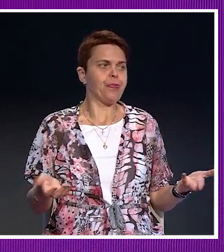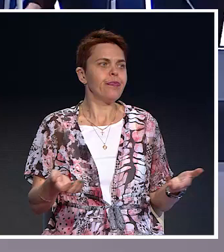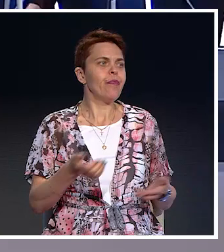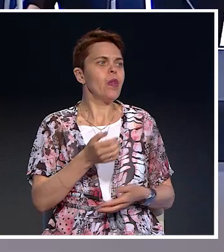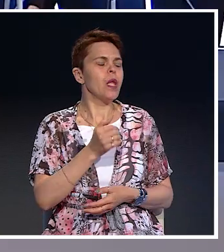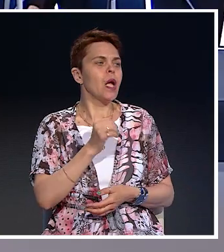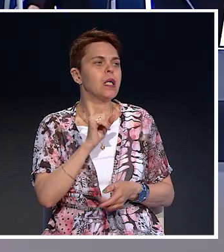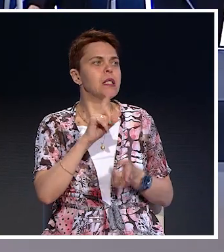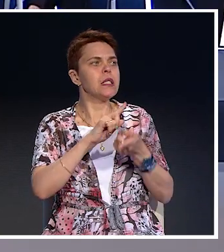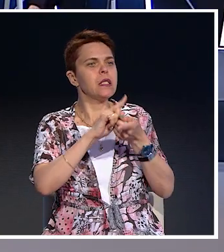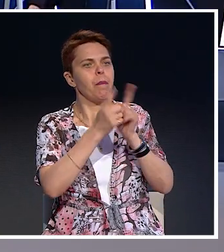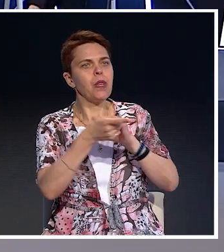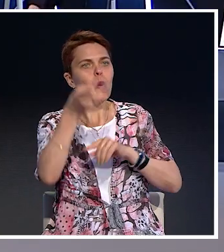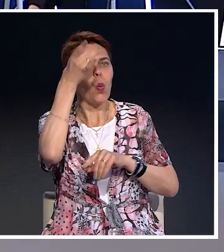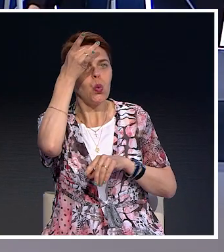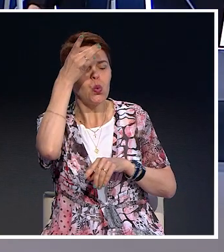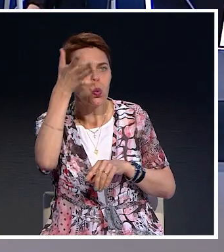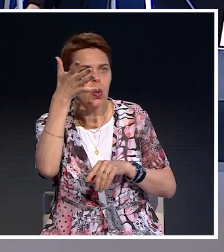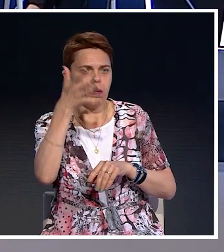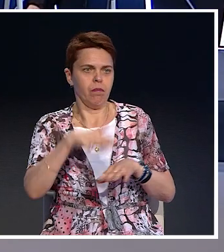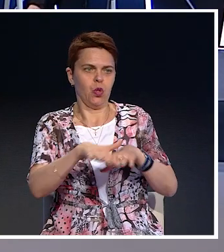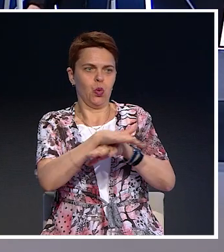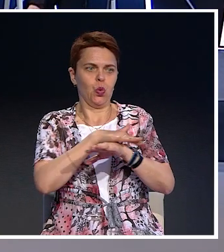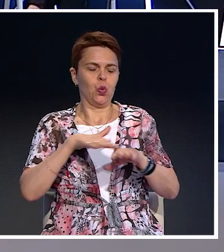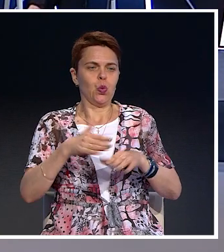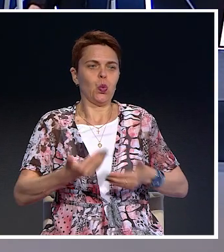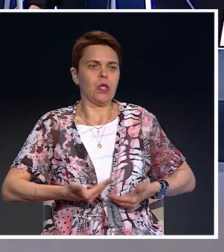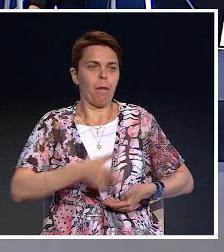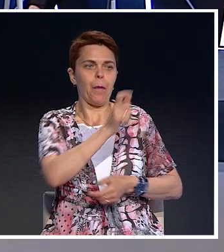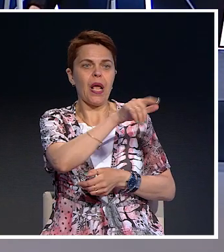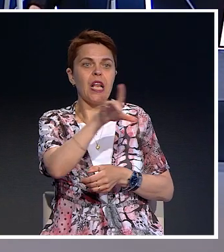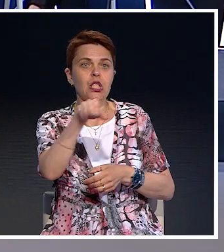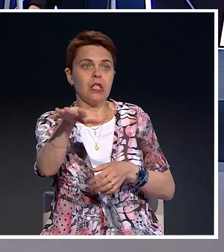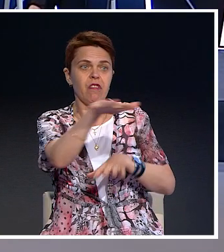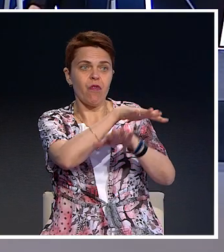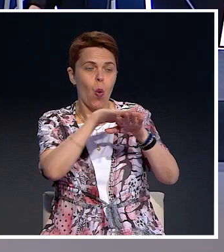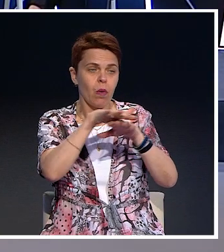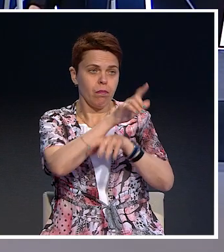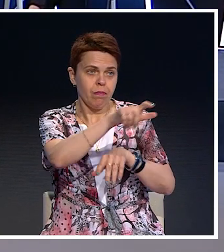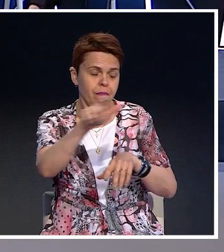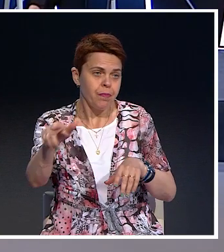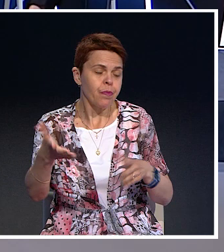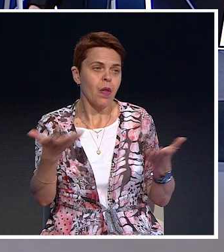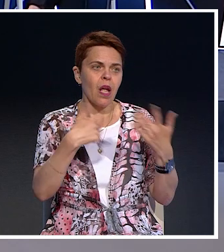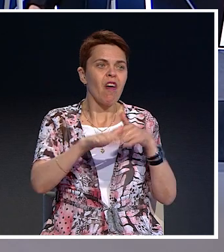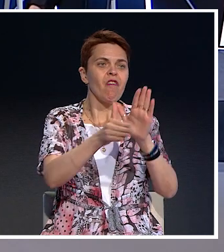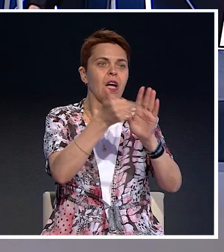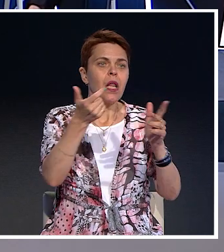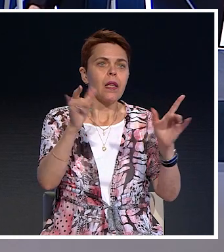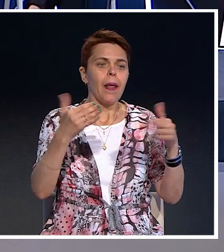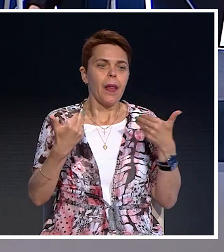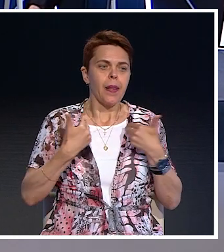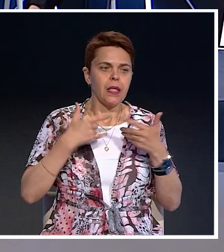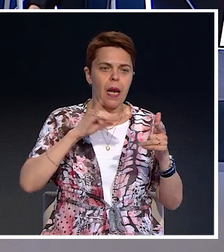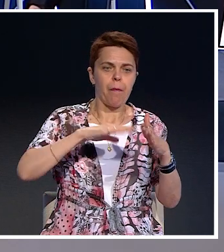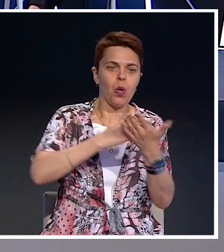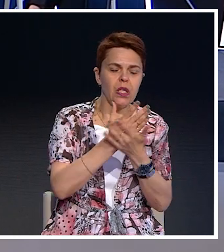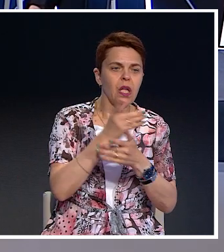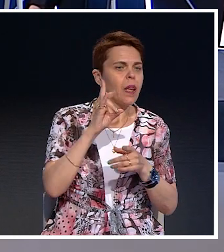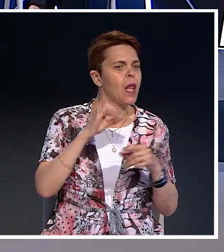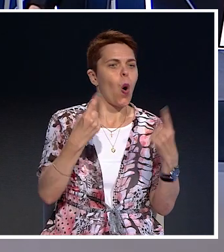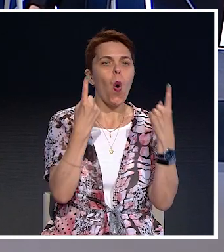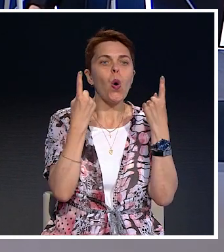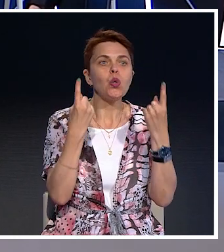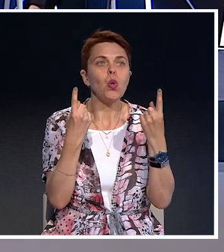щодо змінення культури суспільства. От я думаю, що ця справа найбільший виклик для України, для нас, як для політиків, і це справа